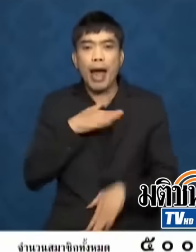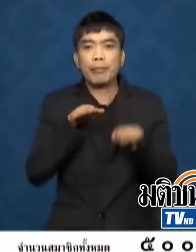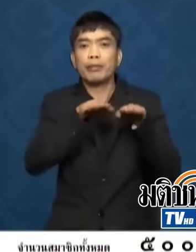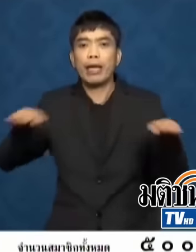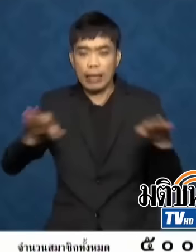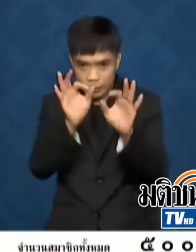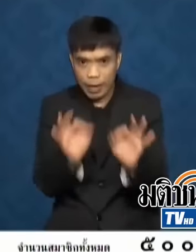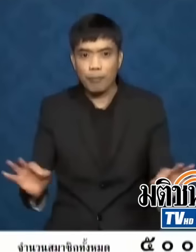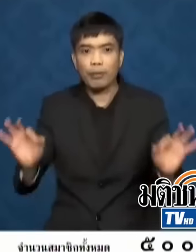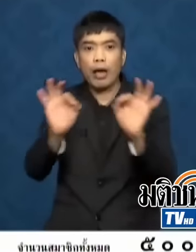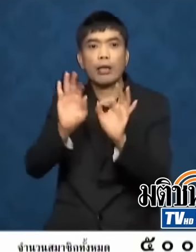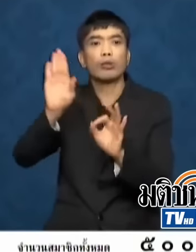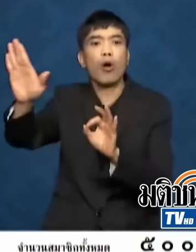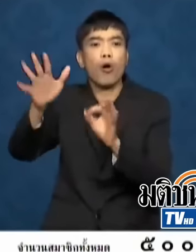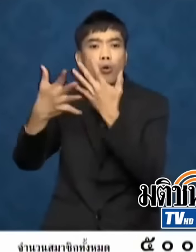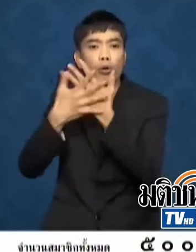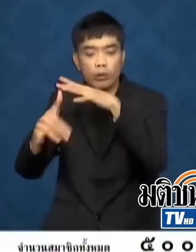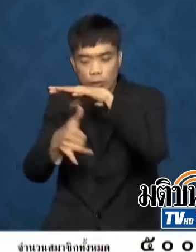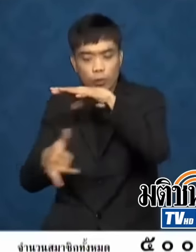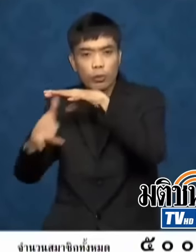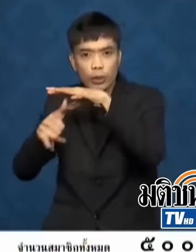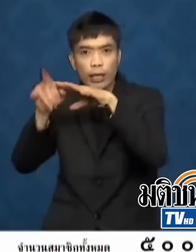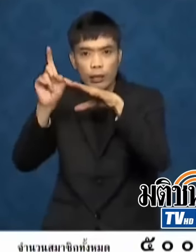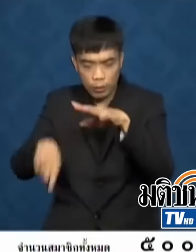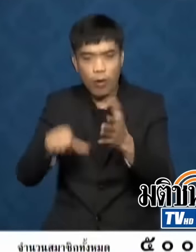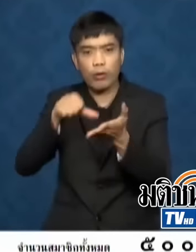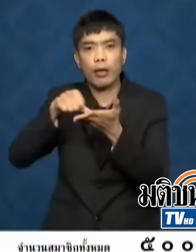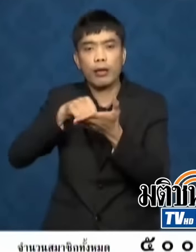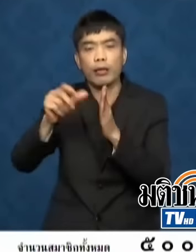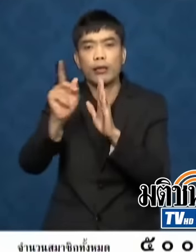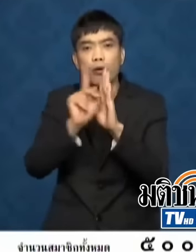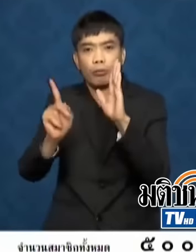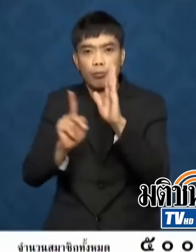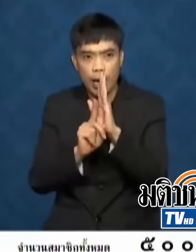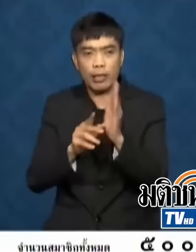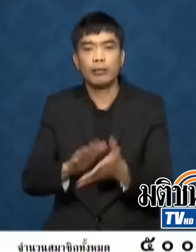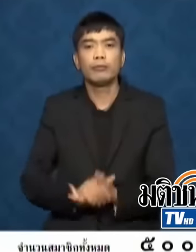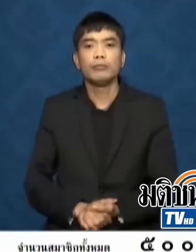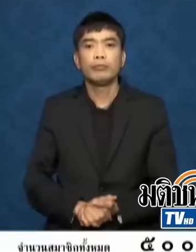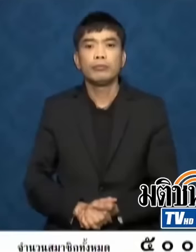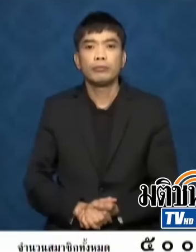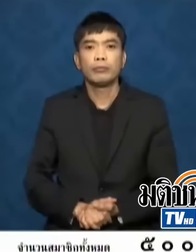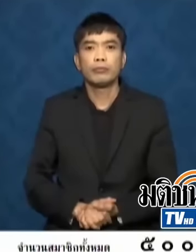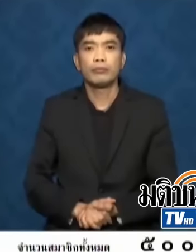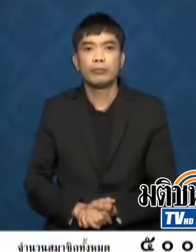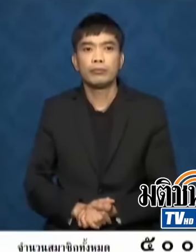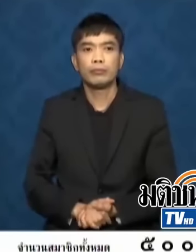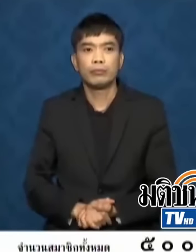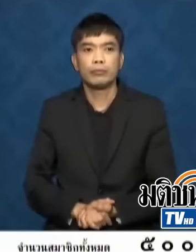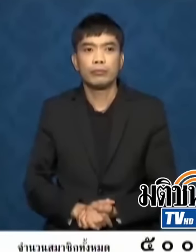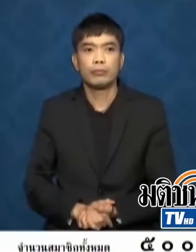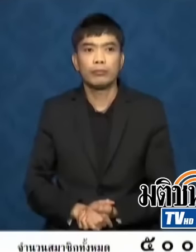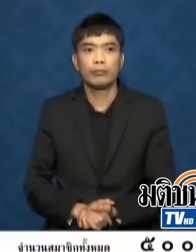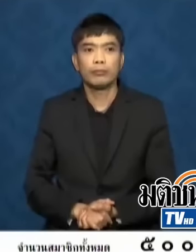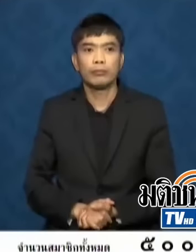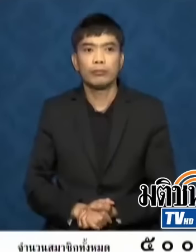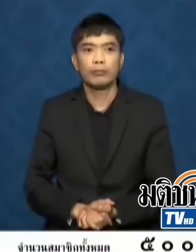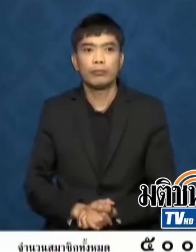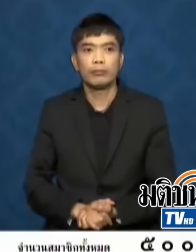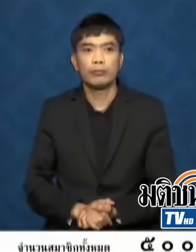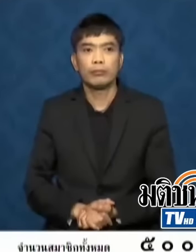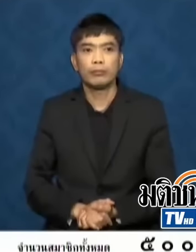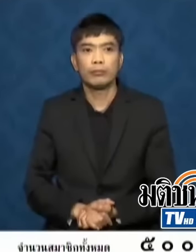ดเนี่ยครับคือปรัชญาที่ผมต้องมีส่วนในการแก้ไขกฎหมายฉะนั้นประเด็นสุดท้ายครับ ท่านประธานคะ ประท้วงก่อนครับผมจะได้เพิ่มประเด็นขอบคุณ